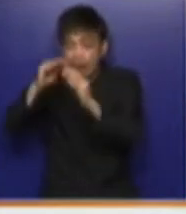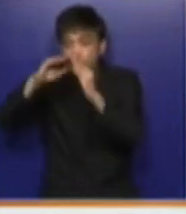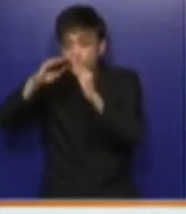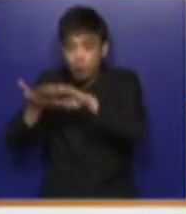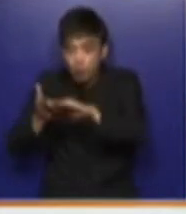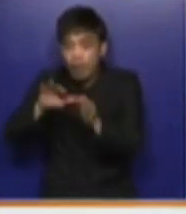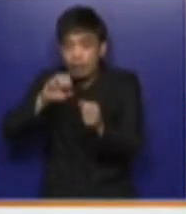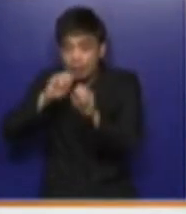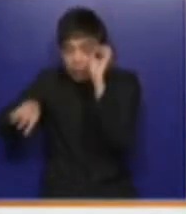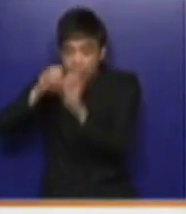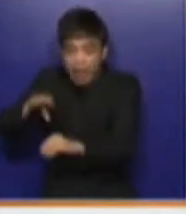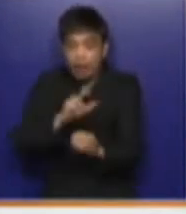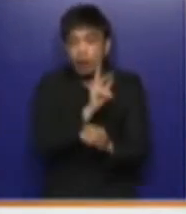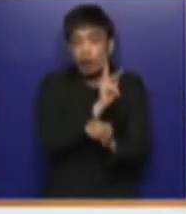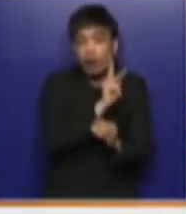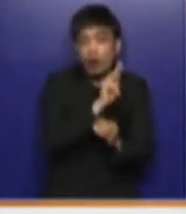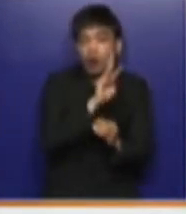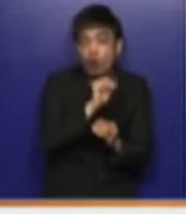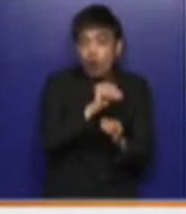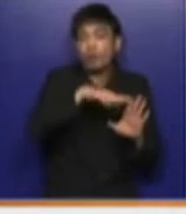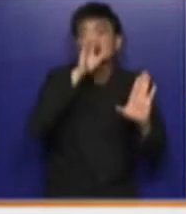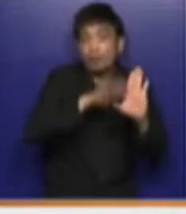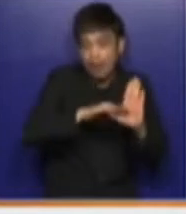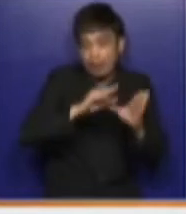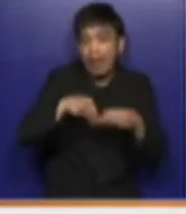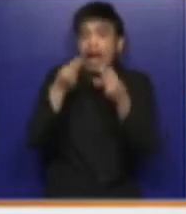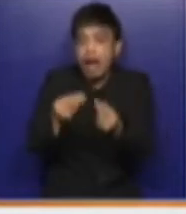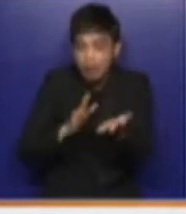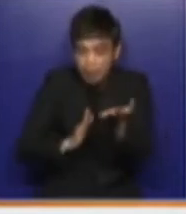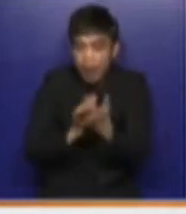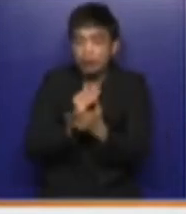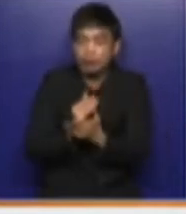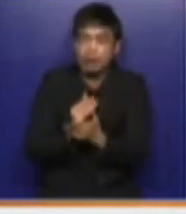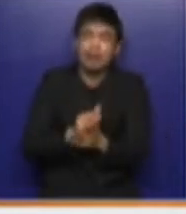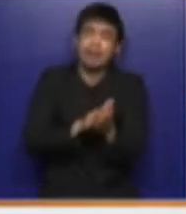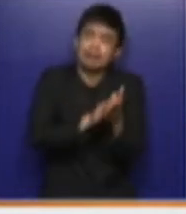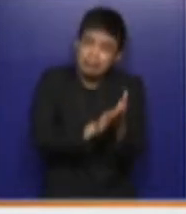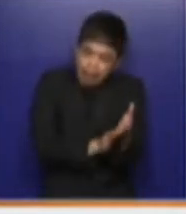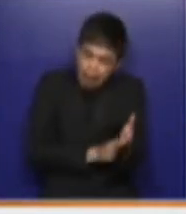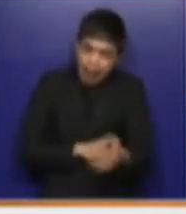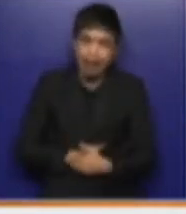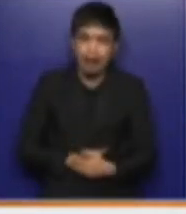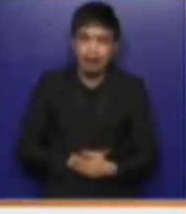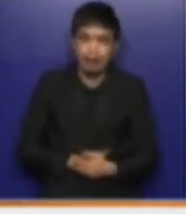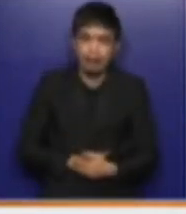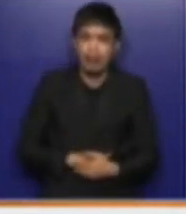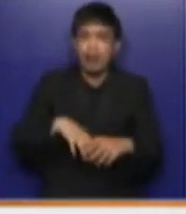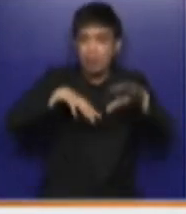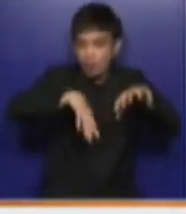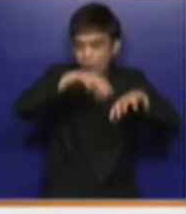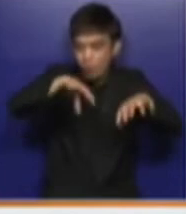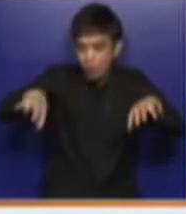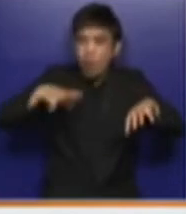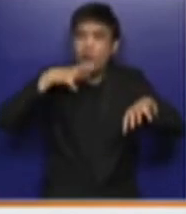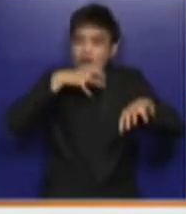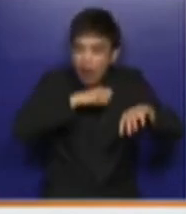นซึ่งดิฉันว่ามันช้าเกินไปค่ะท่านประธานคะโบราณสถานเป็นสมบัติสำคัญของชาตินะคะรัฐบาลควรมีม